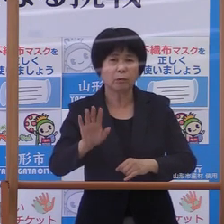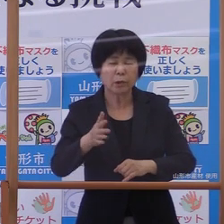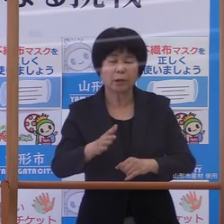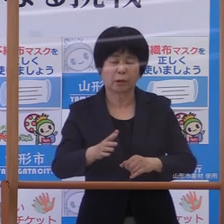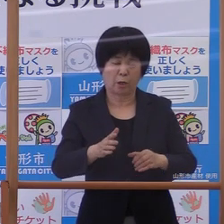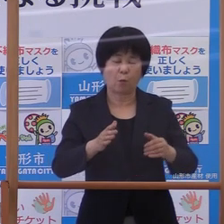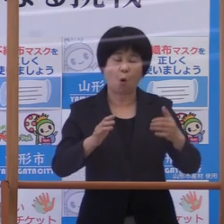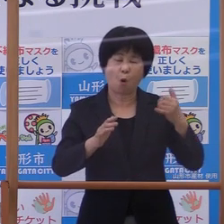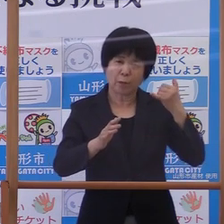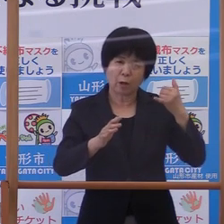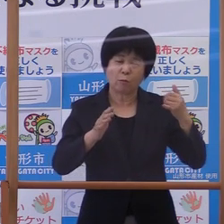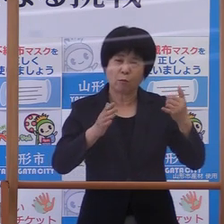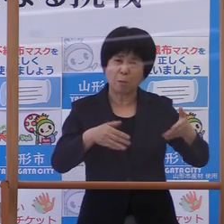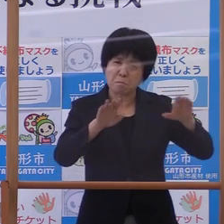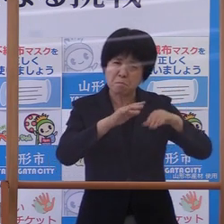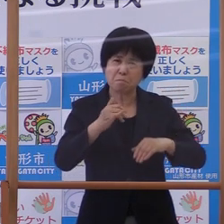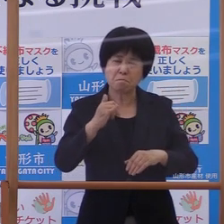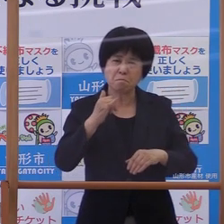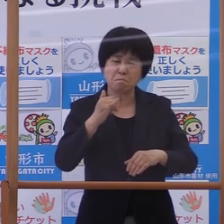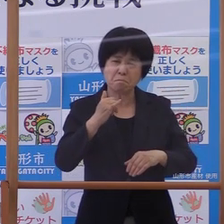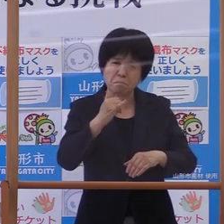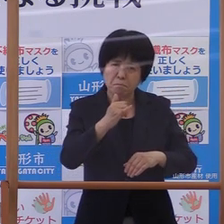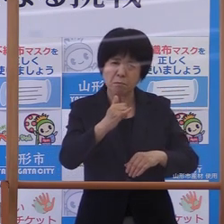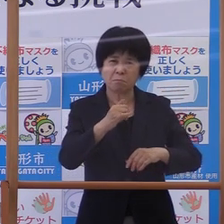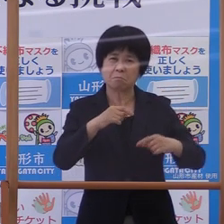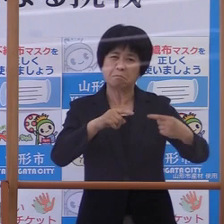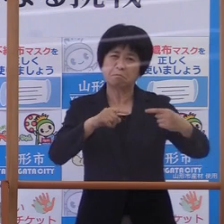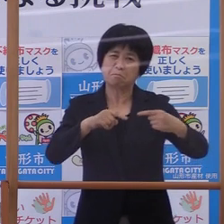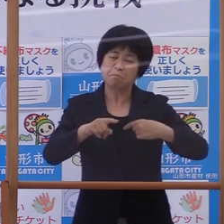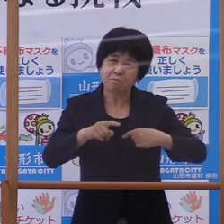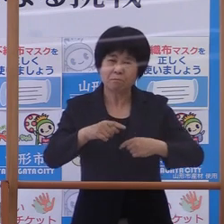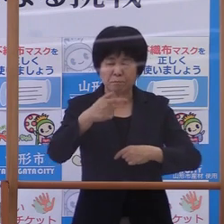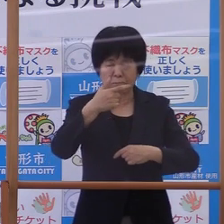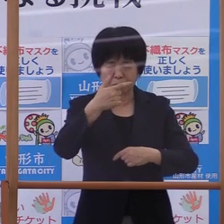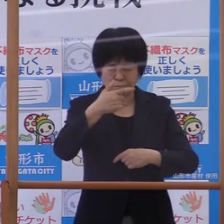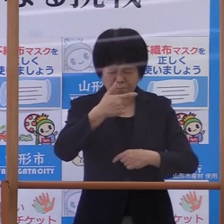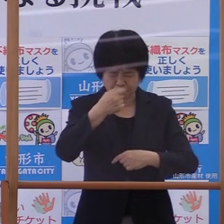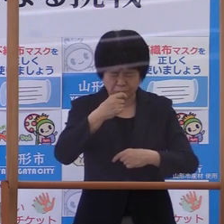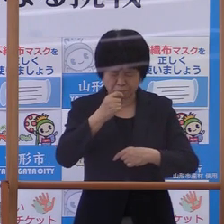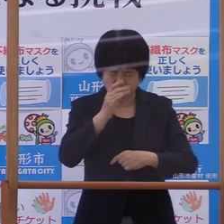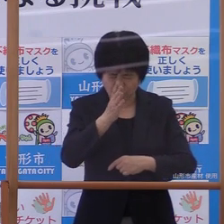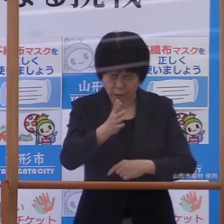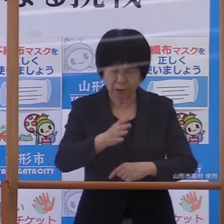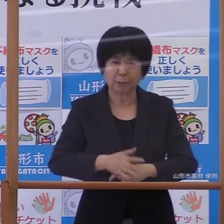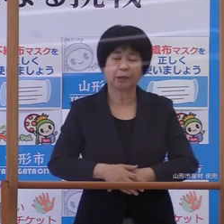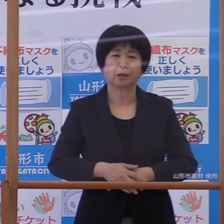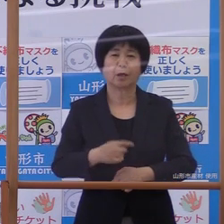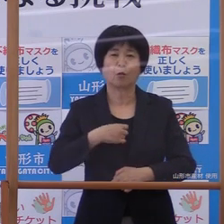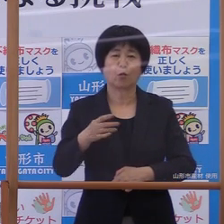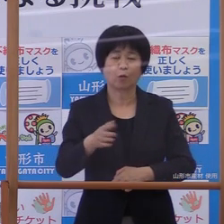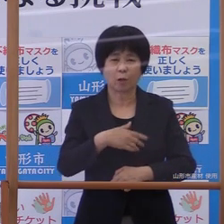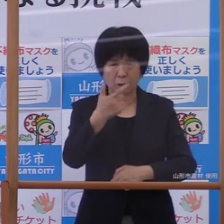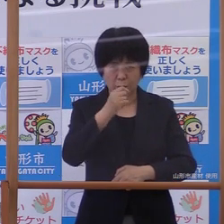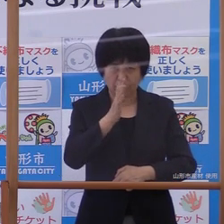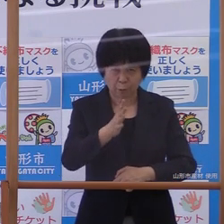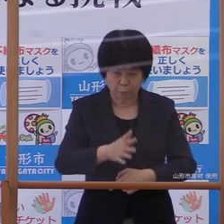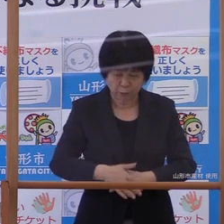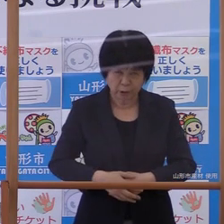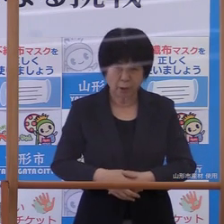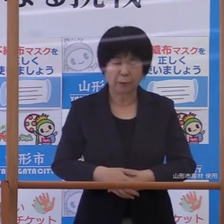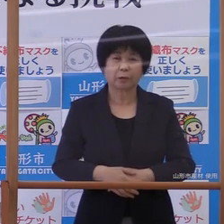つながらず予約しようとした皆様に多大なるご迷惑をおかけしました。改めて心よりお詫びを申し上げます。